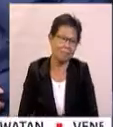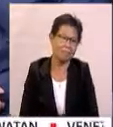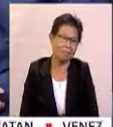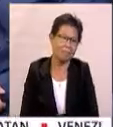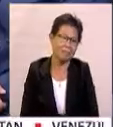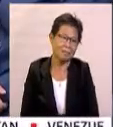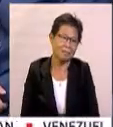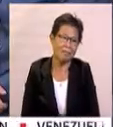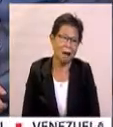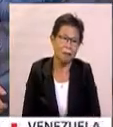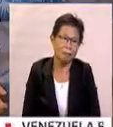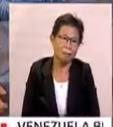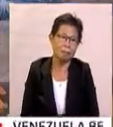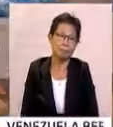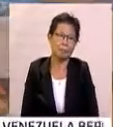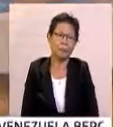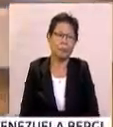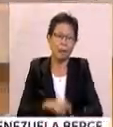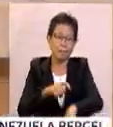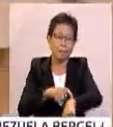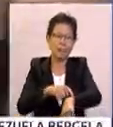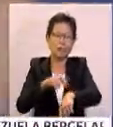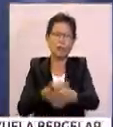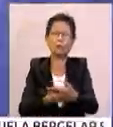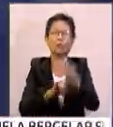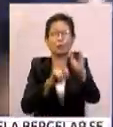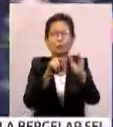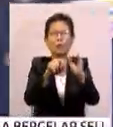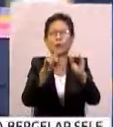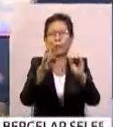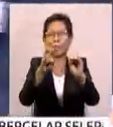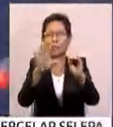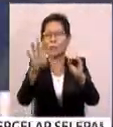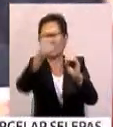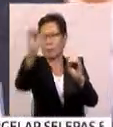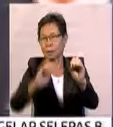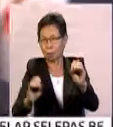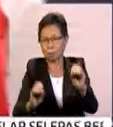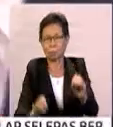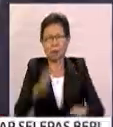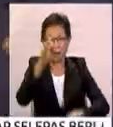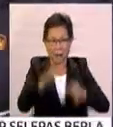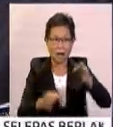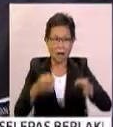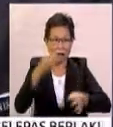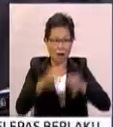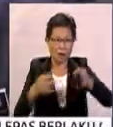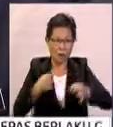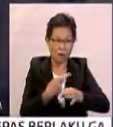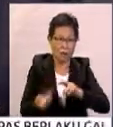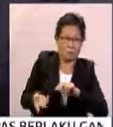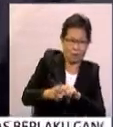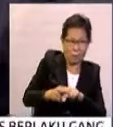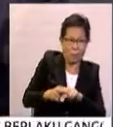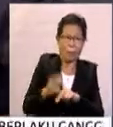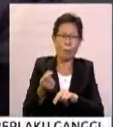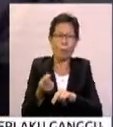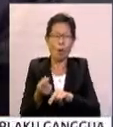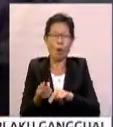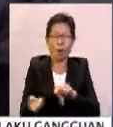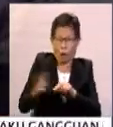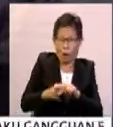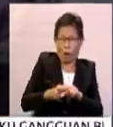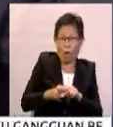ganda negara jepun Pada masa itu ialah 65% kalau kita tambah itu kos atau